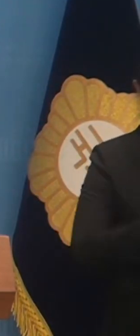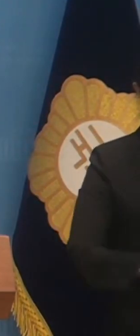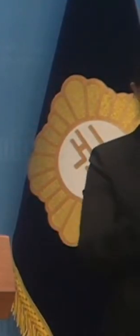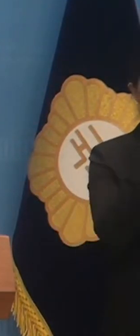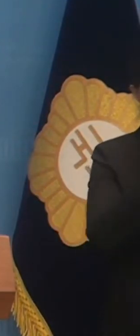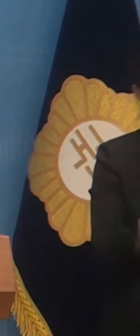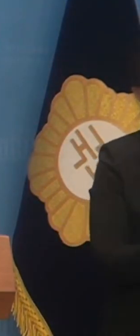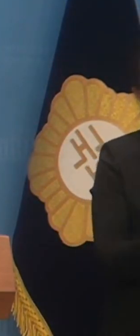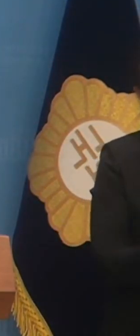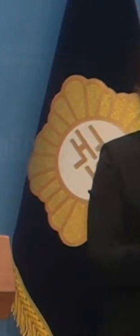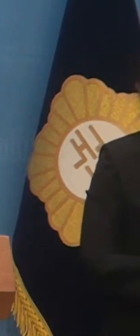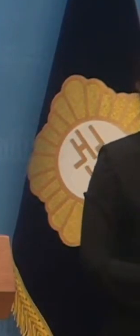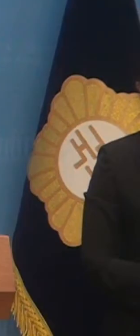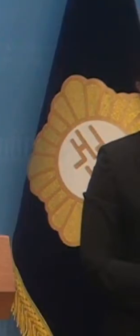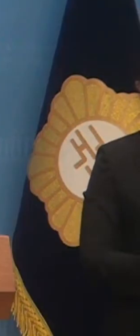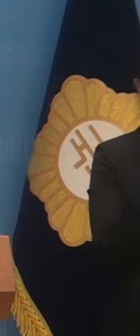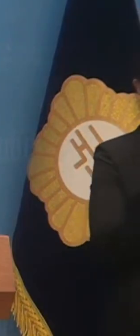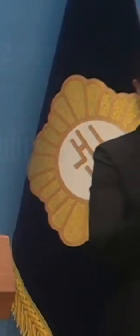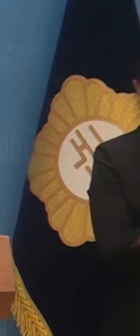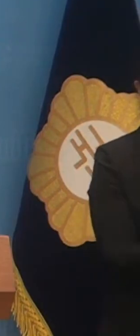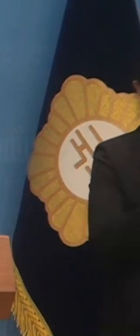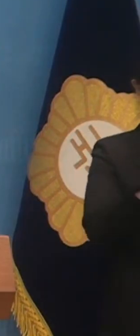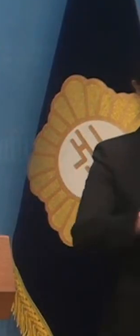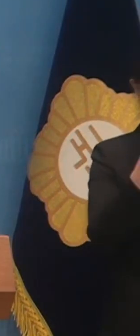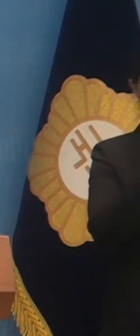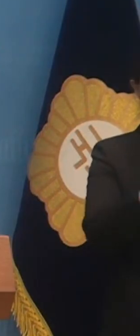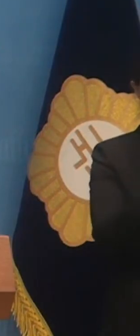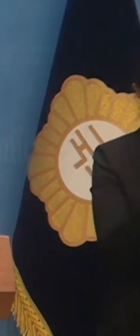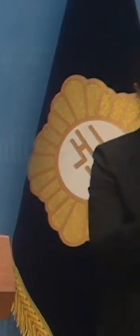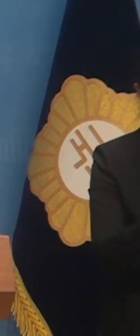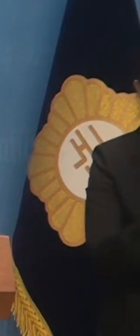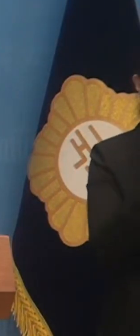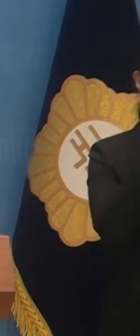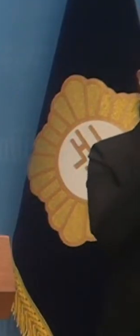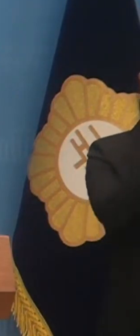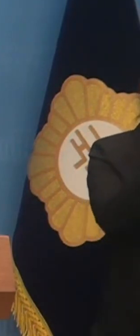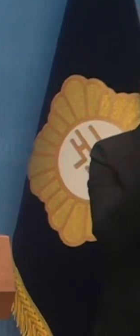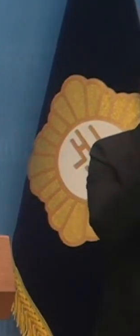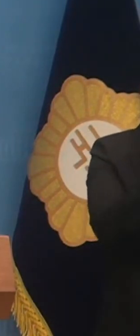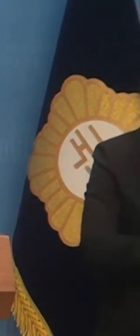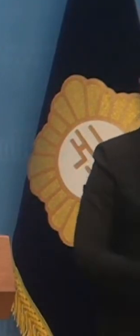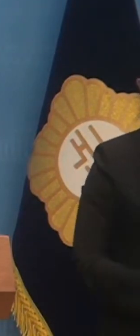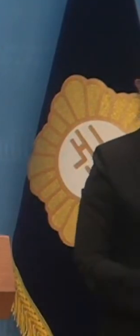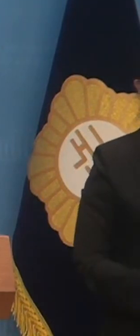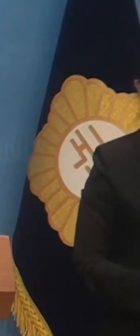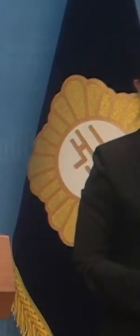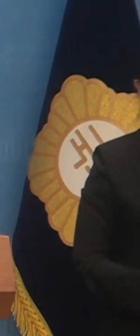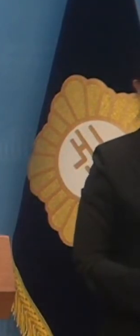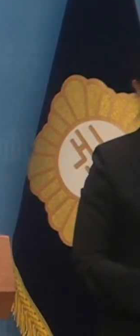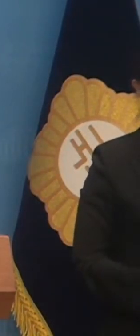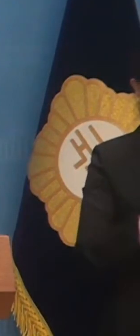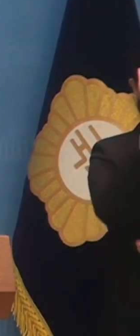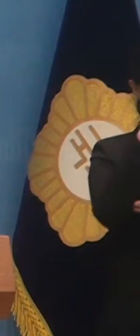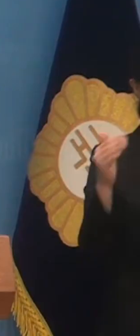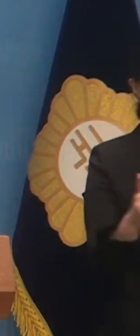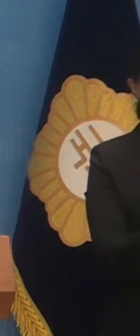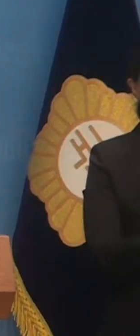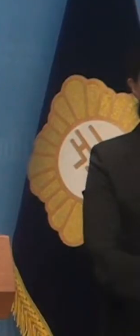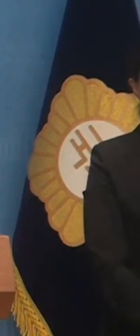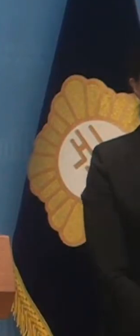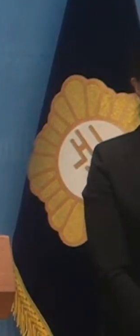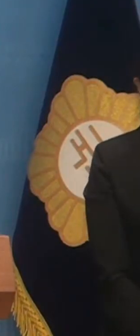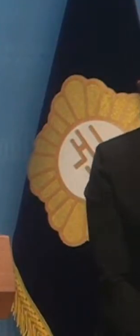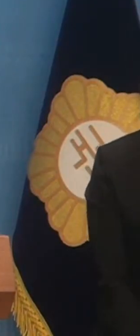가능한 임금입니다. 최저임금 11,500원은 당연한 최소한의 요구입니다. 이상 브리핑